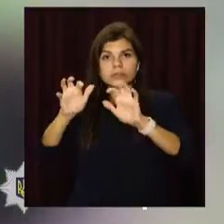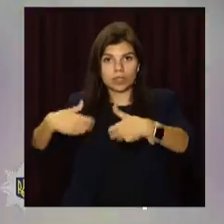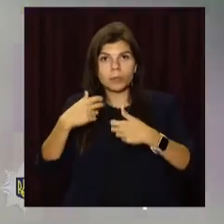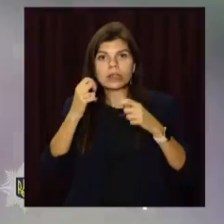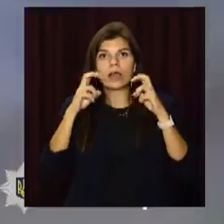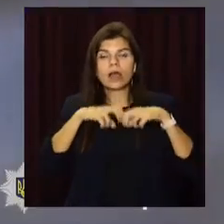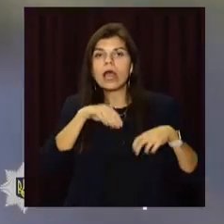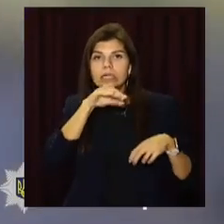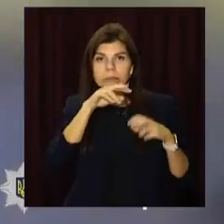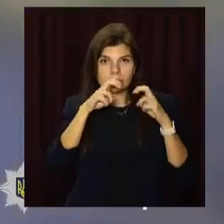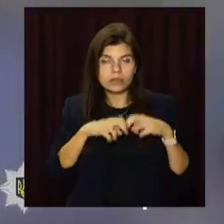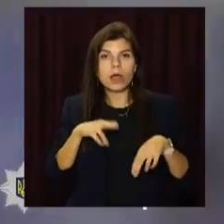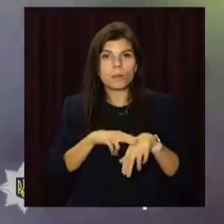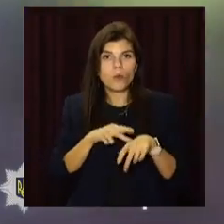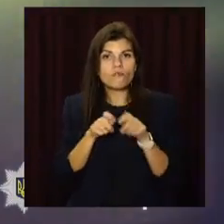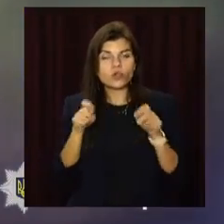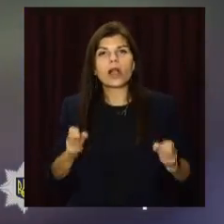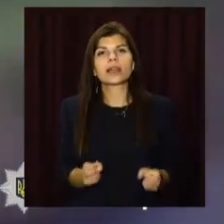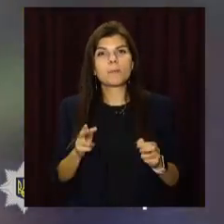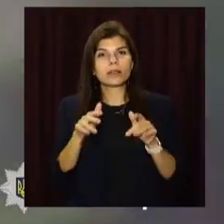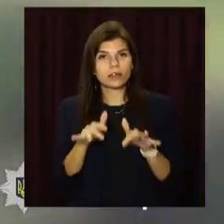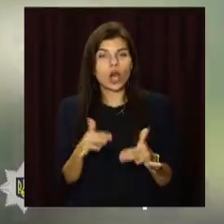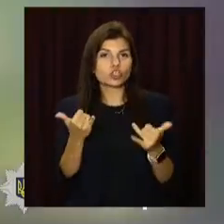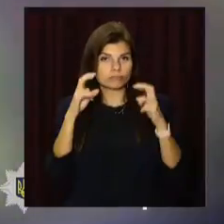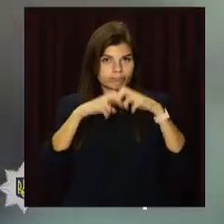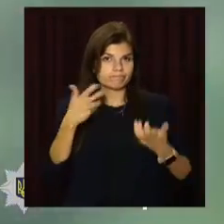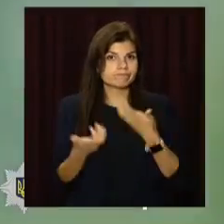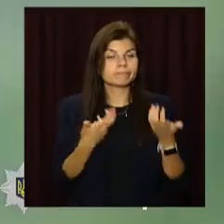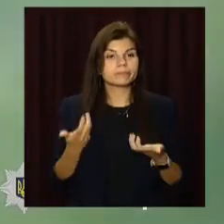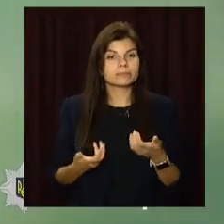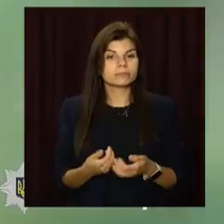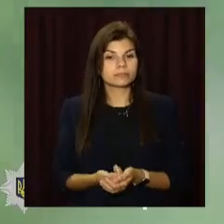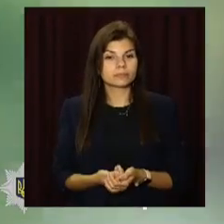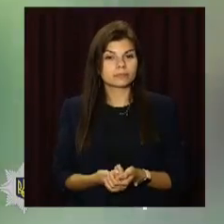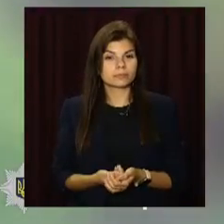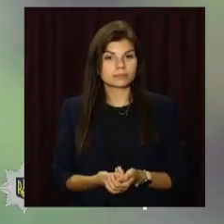експертизу. Поліція відкрила кримінальне провадження. Триває слідство.